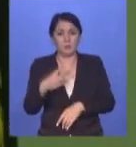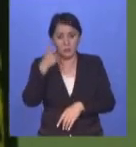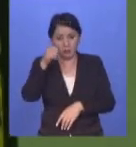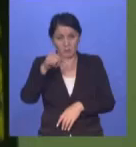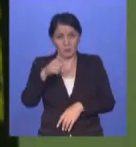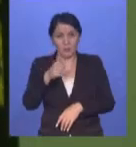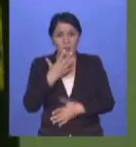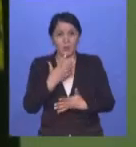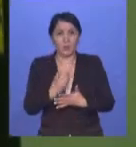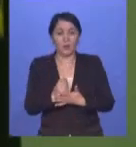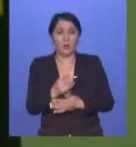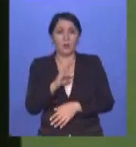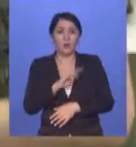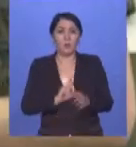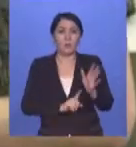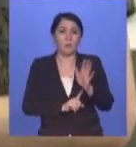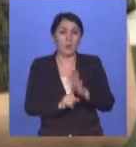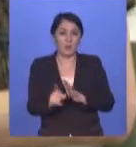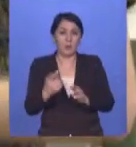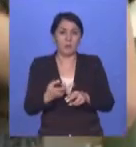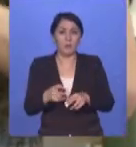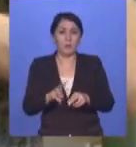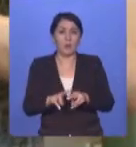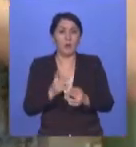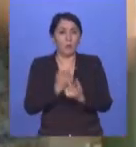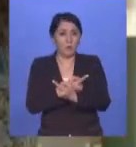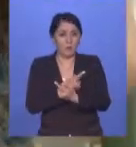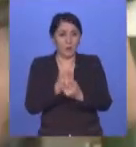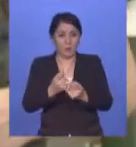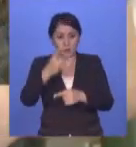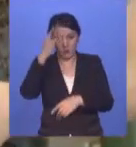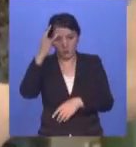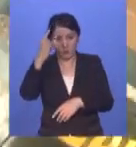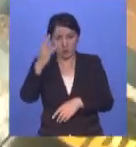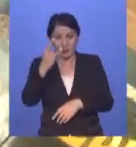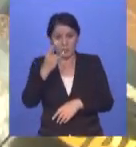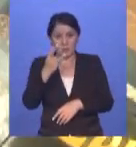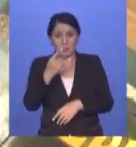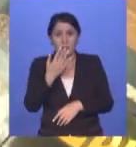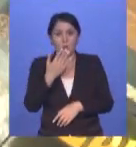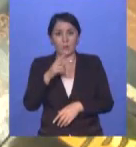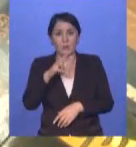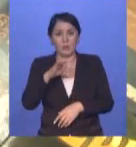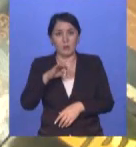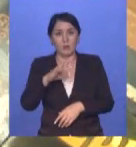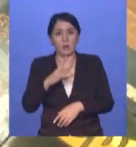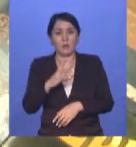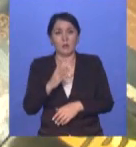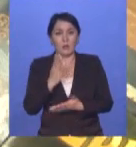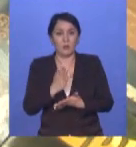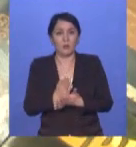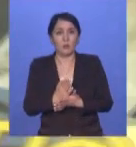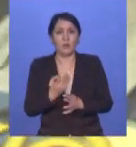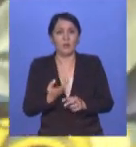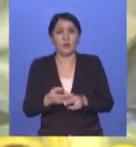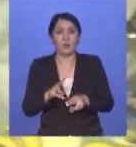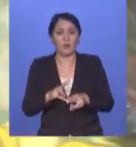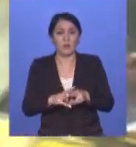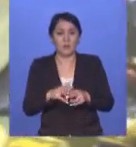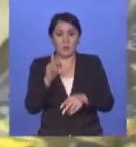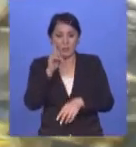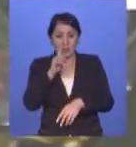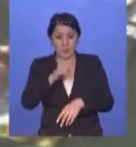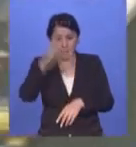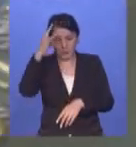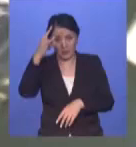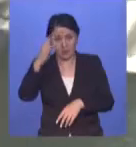орталық 2022 жылы өз жұмысын бастаған. Мұнда оқырман үшін қазақ тіліндегі комикстер жинақталған. Олардың